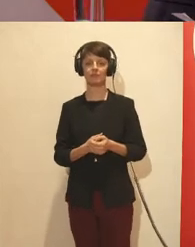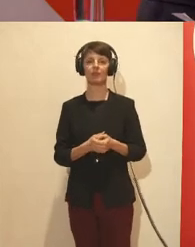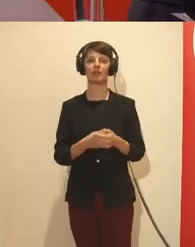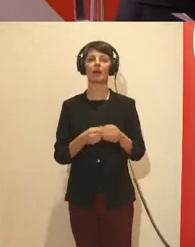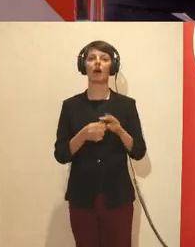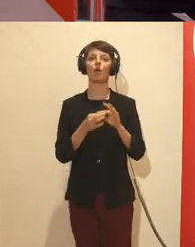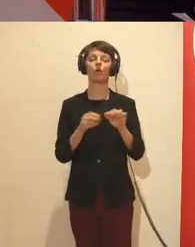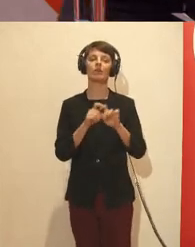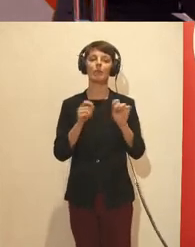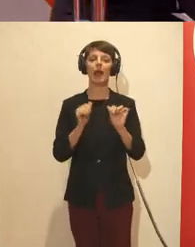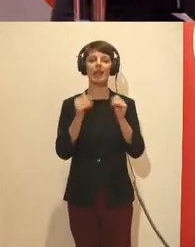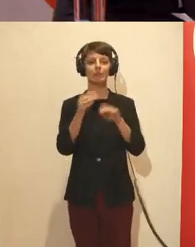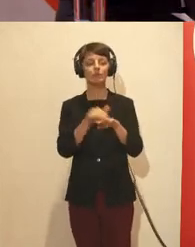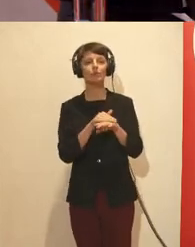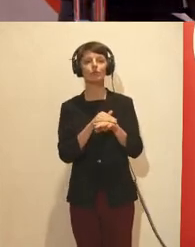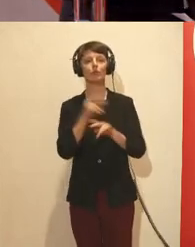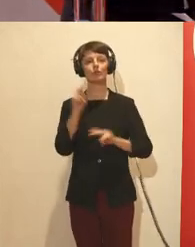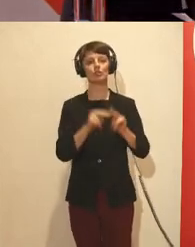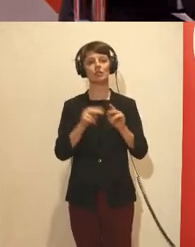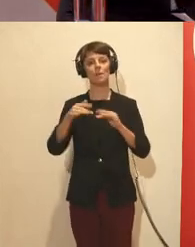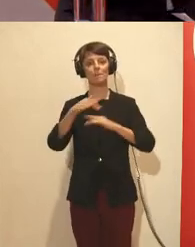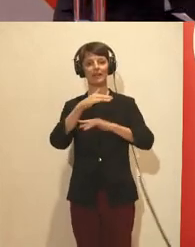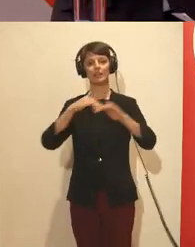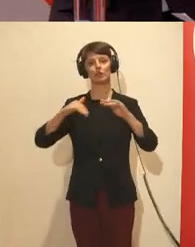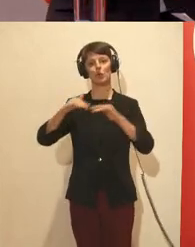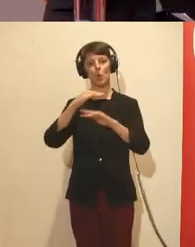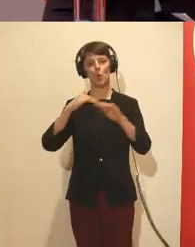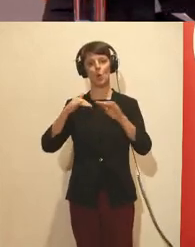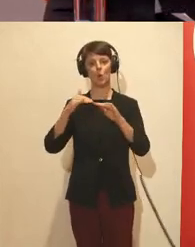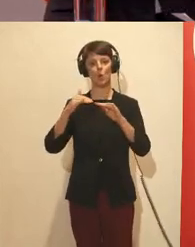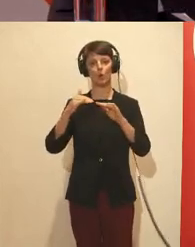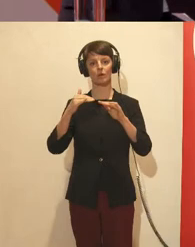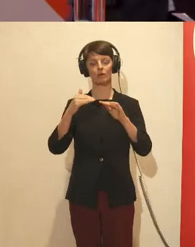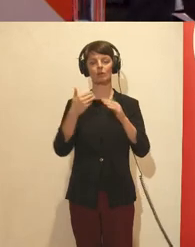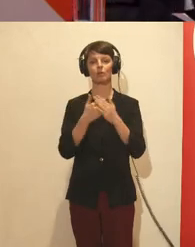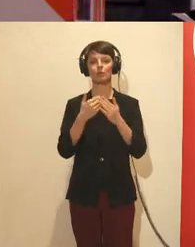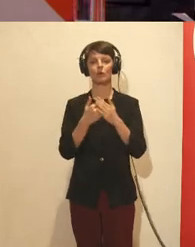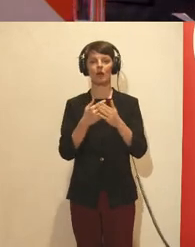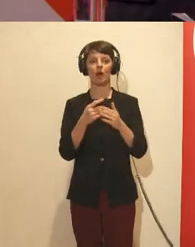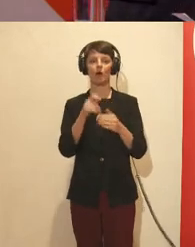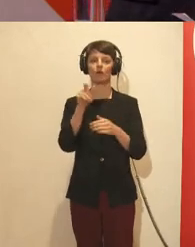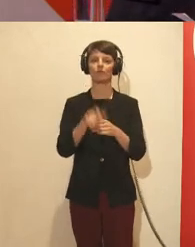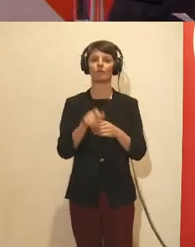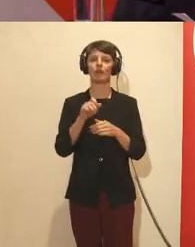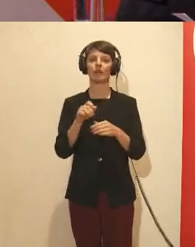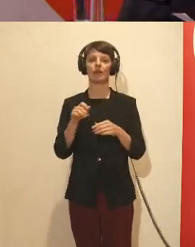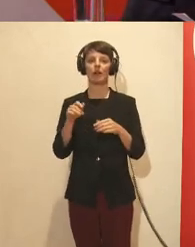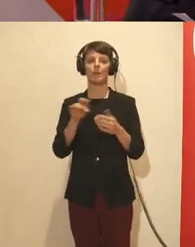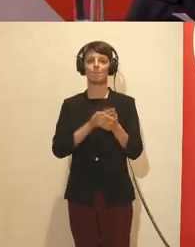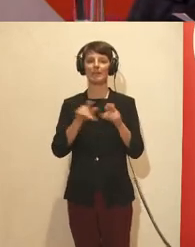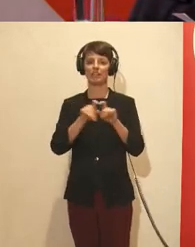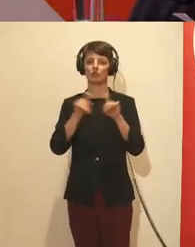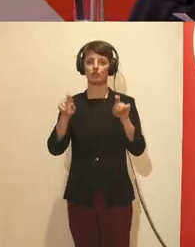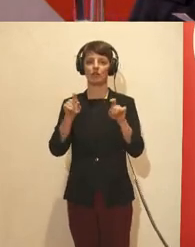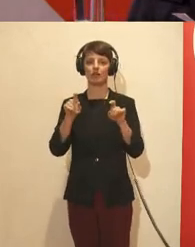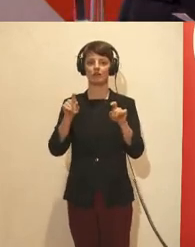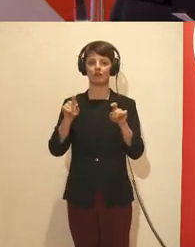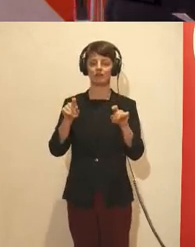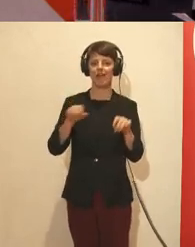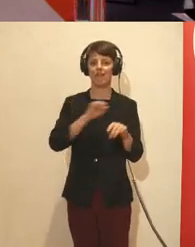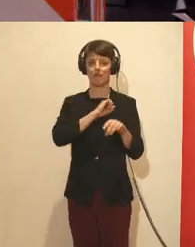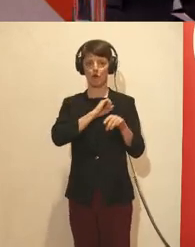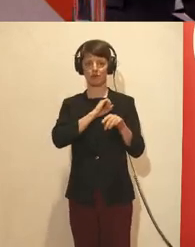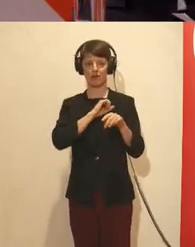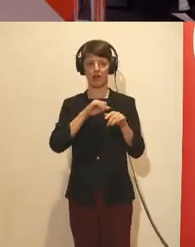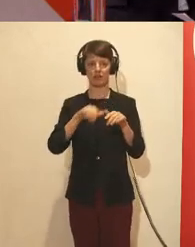lebens gefühlen von unterschiedlichen milieus zu tun hat also dass zum beispiel auch die erfolgreiche akademische mittelschicht in den städten in